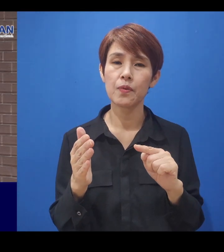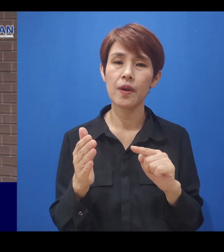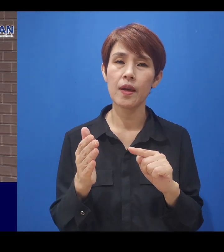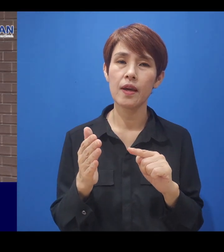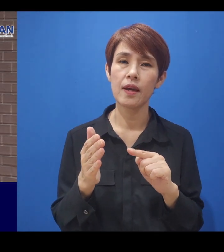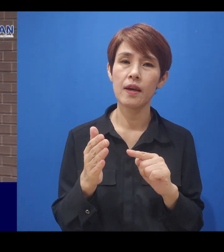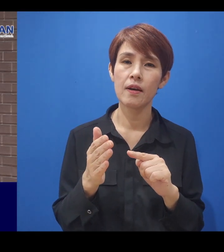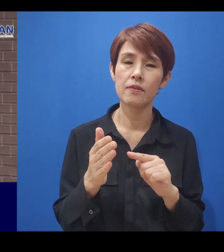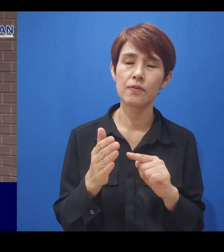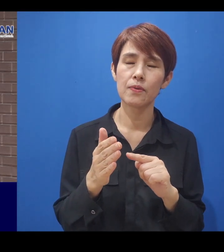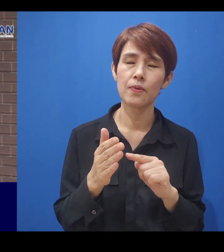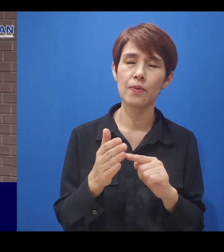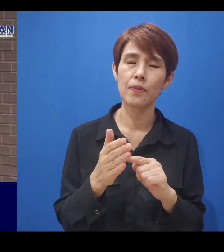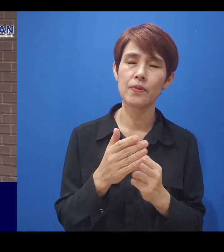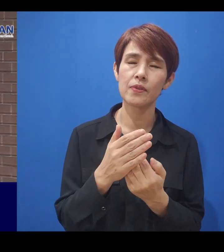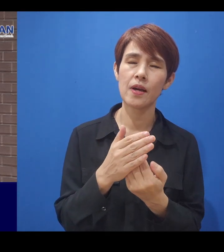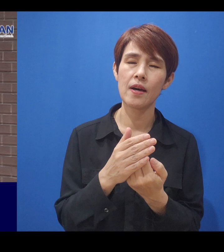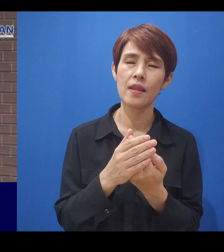마음속에